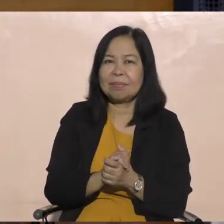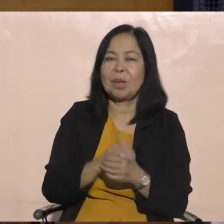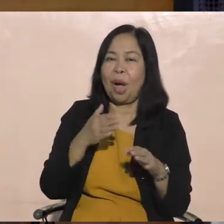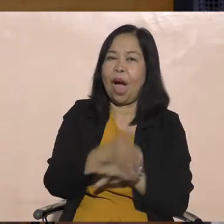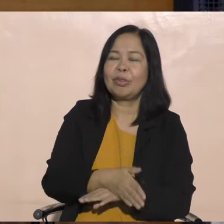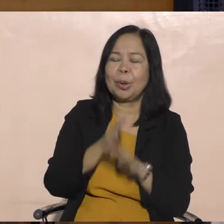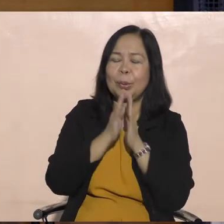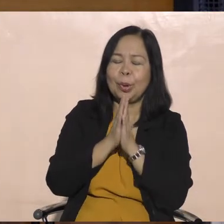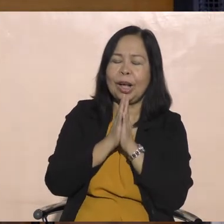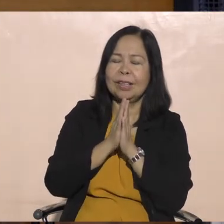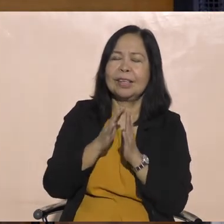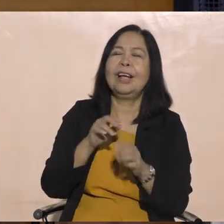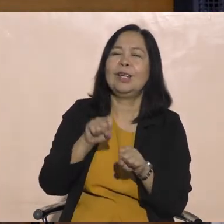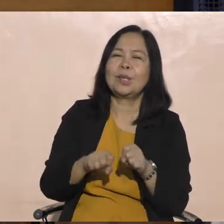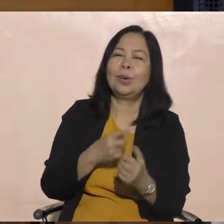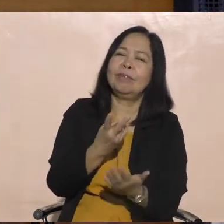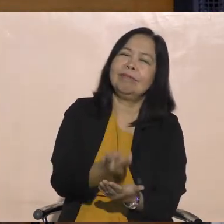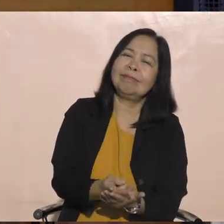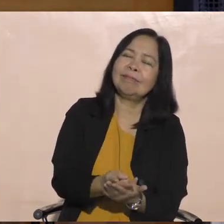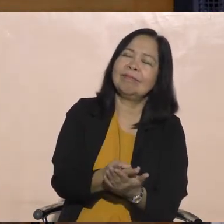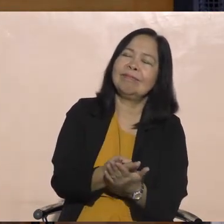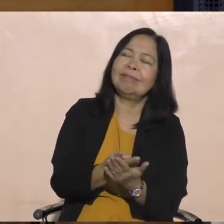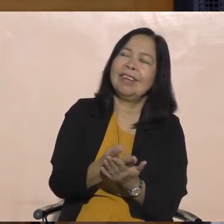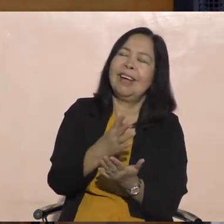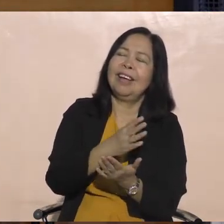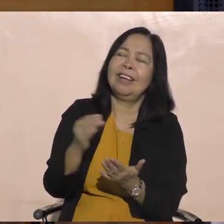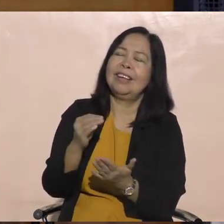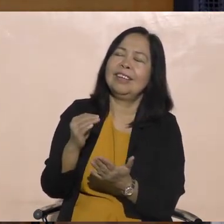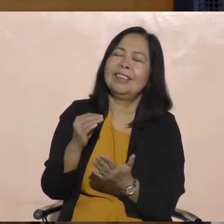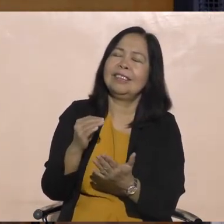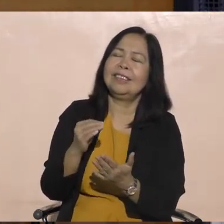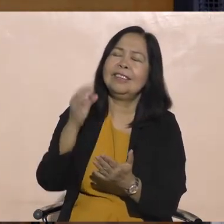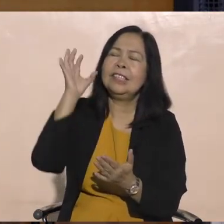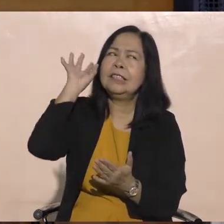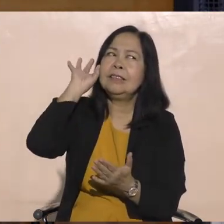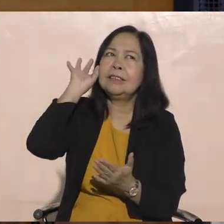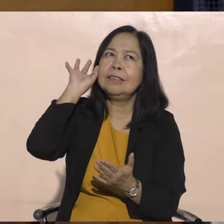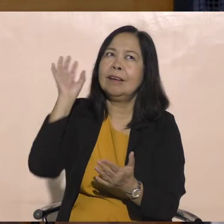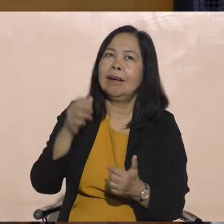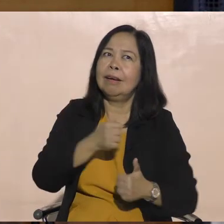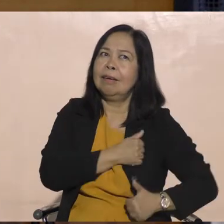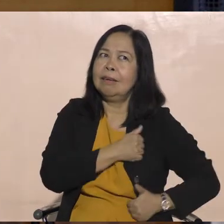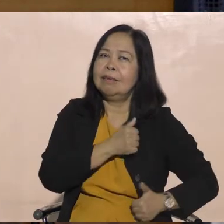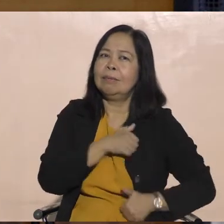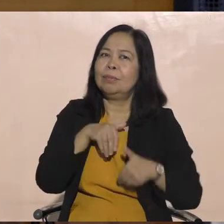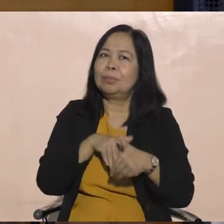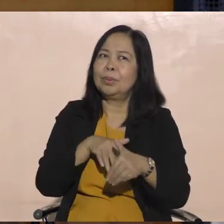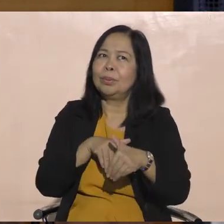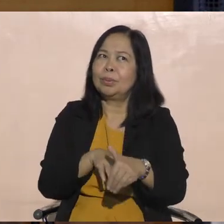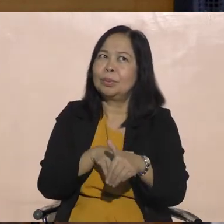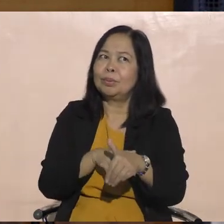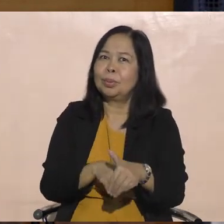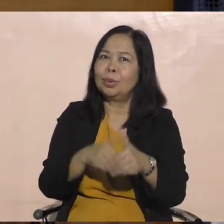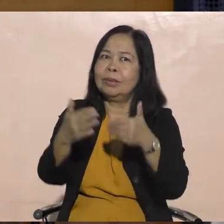And after praying, he lay quietly, listening to the enemy begin to draw close. He thought,